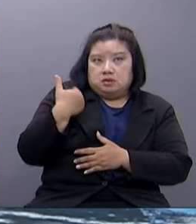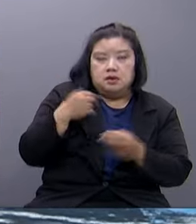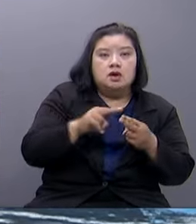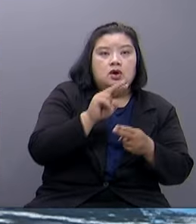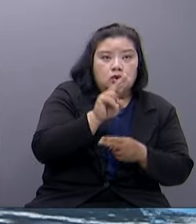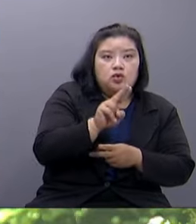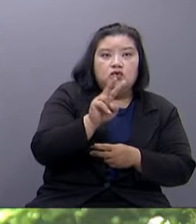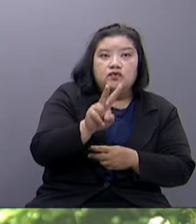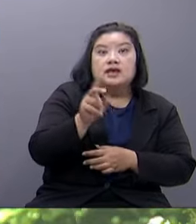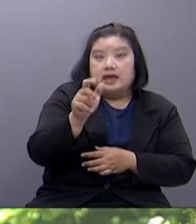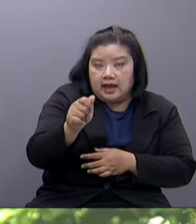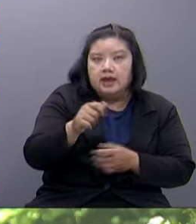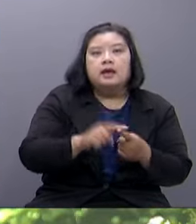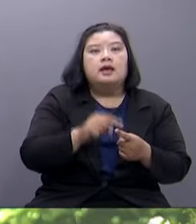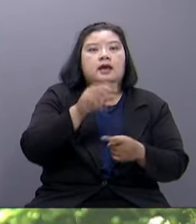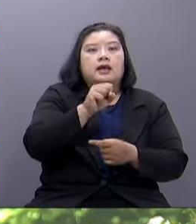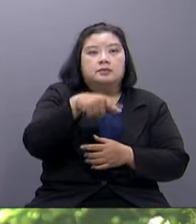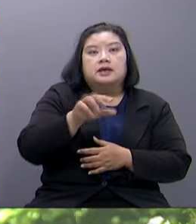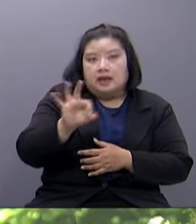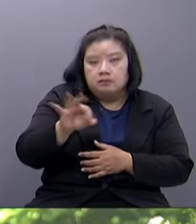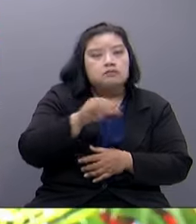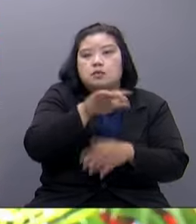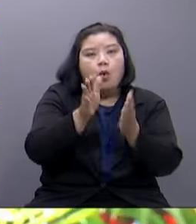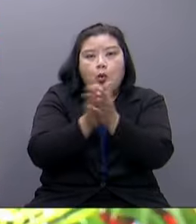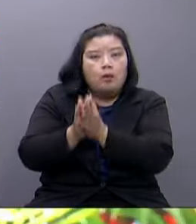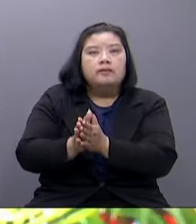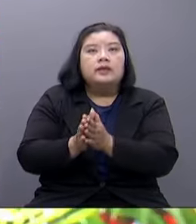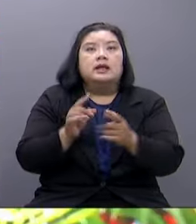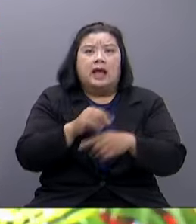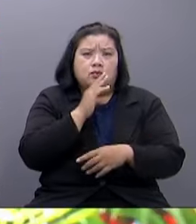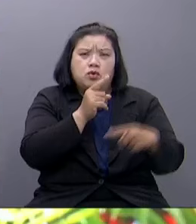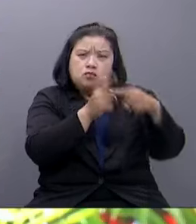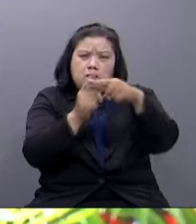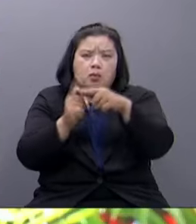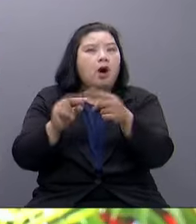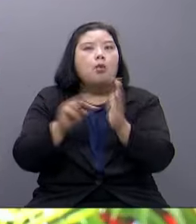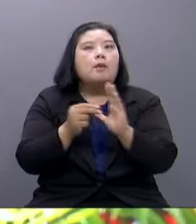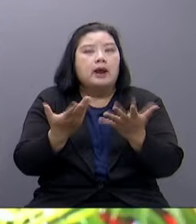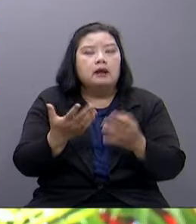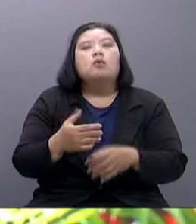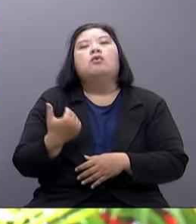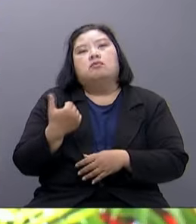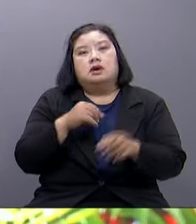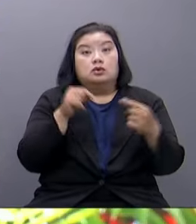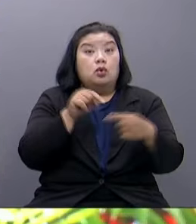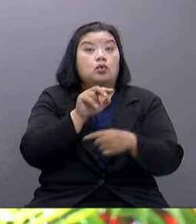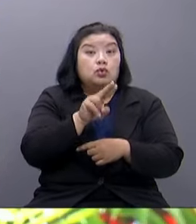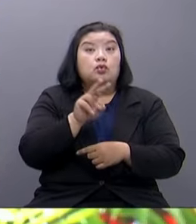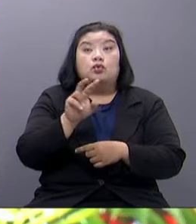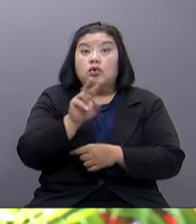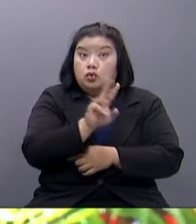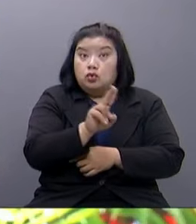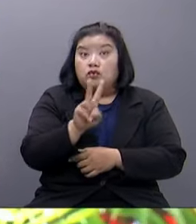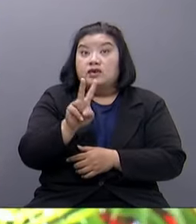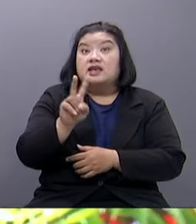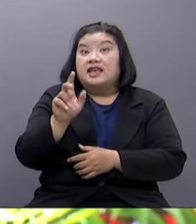่และอบวก ๆ ๆ ๆ ทเขาบวกอะไรไ้ค่ะคหมอคือบอกวาความสามารถในการป้องกัน UVA ได้มากแ่ไหนถ้าเลือกได้กเลอกแบบ 3